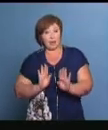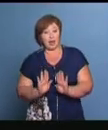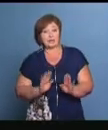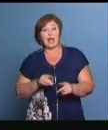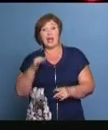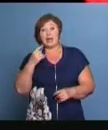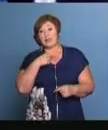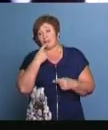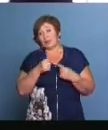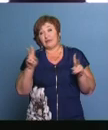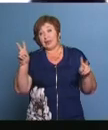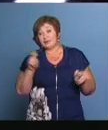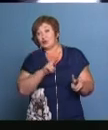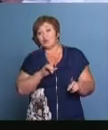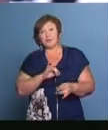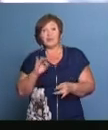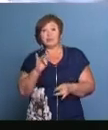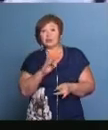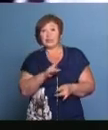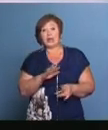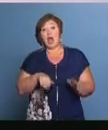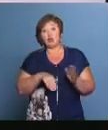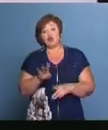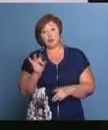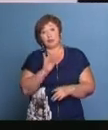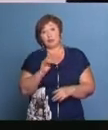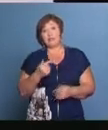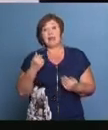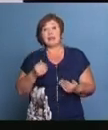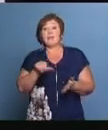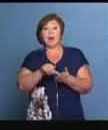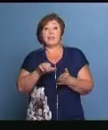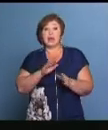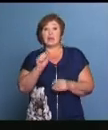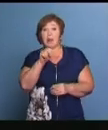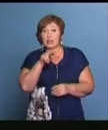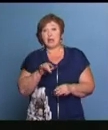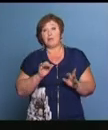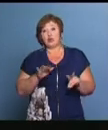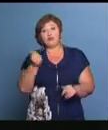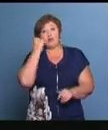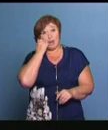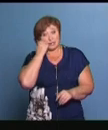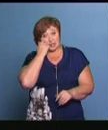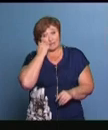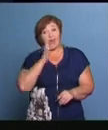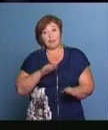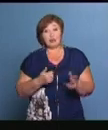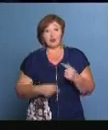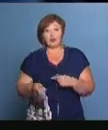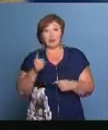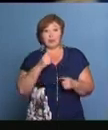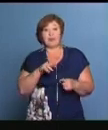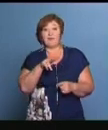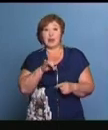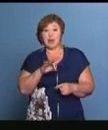Кафки зрители назвали неоднозначной. Как оценят ее критики, станет понятно в апреле, когда в Москве подведут итоги премии. «Парафраз»